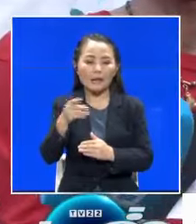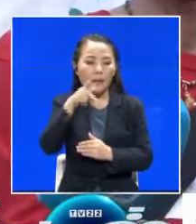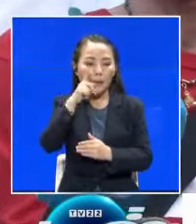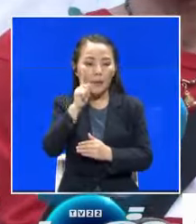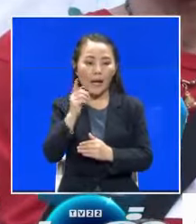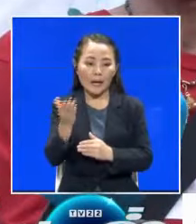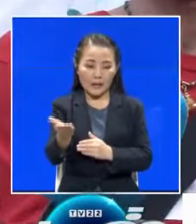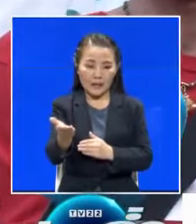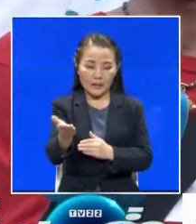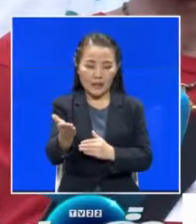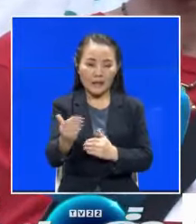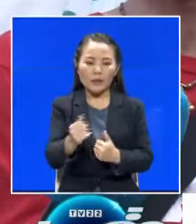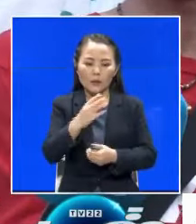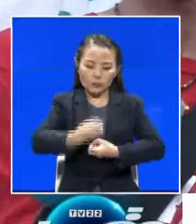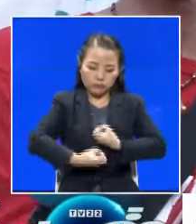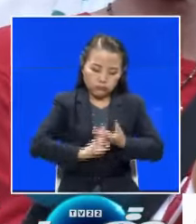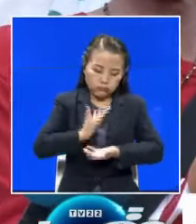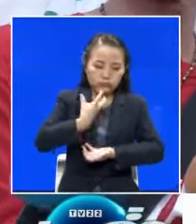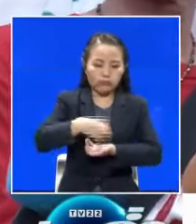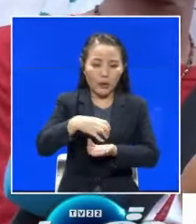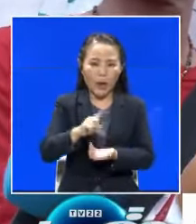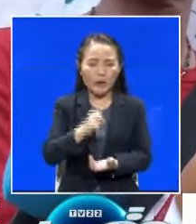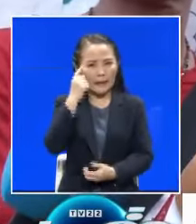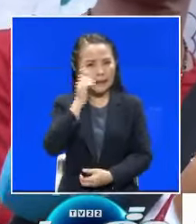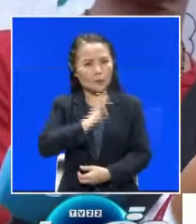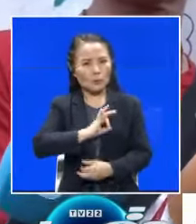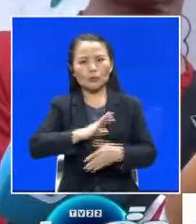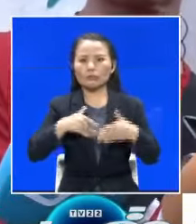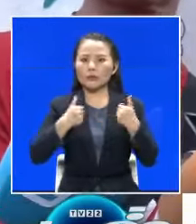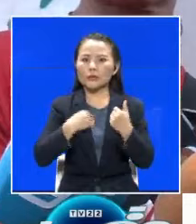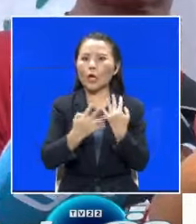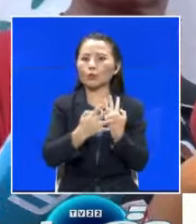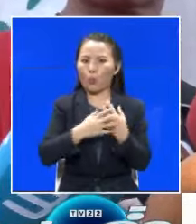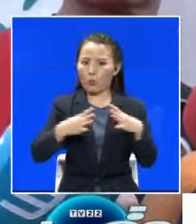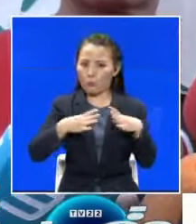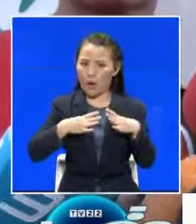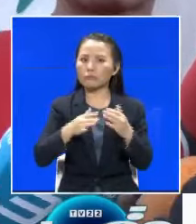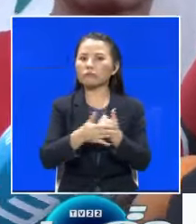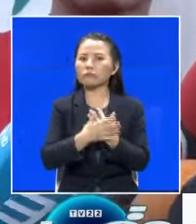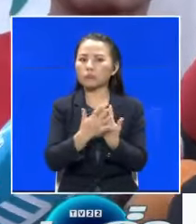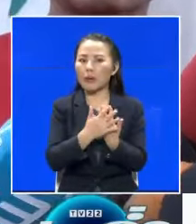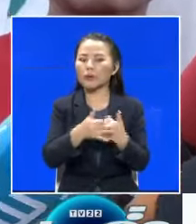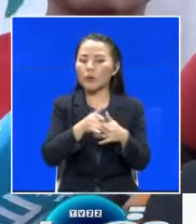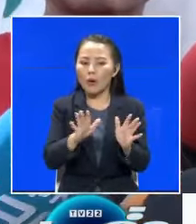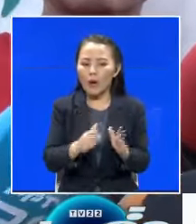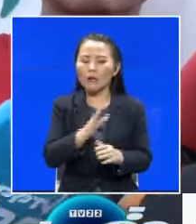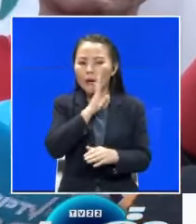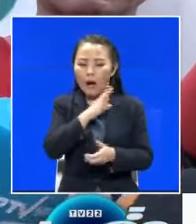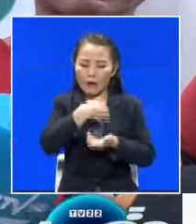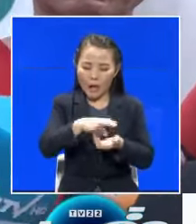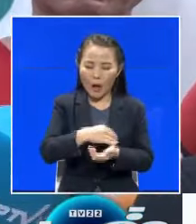ทวีค่ะพูดถึงความตื้นตันเลยนะคะที่คุณทักษิณได้รับการพักโทษบอกว่าพูดกี่ครั้งเนี่ยป้าก็จะร้องไ